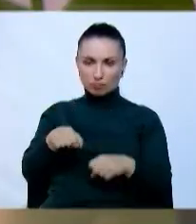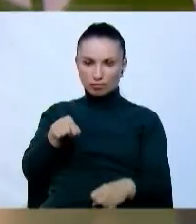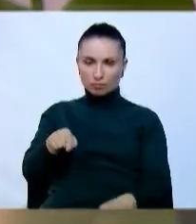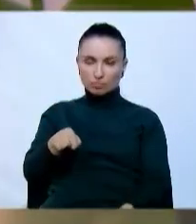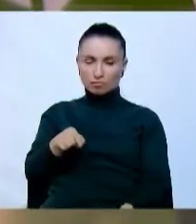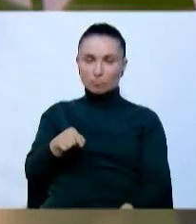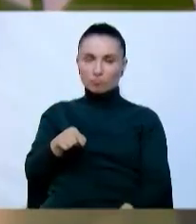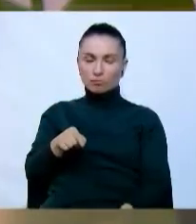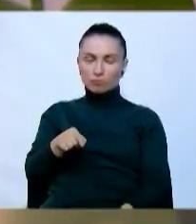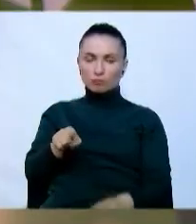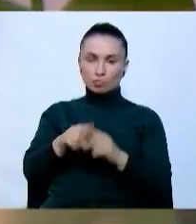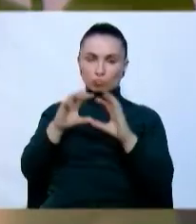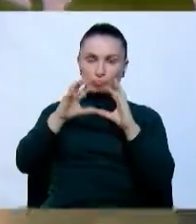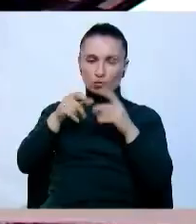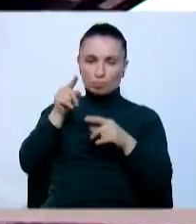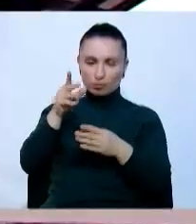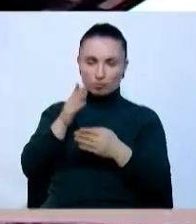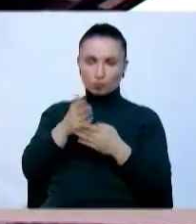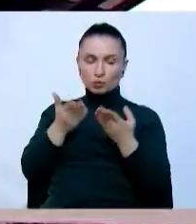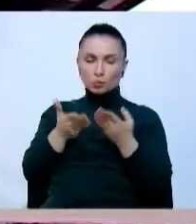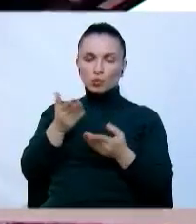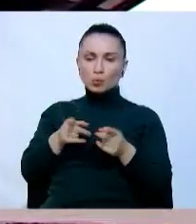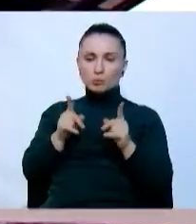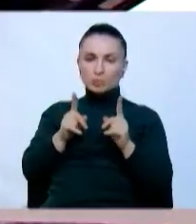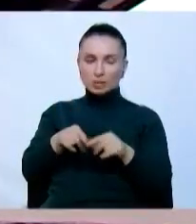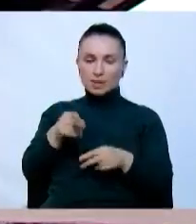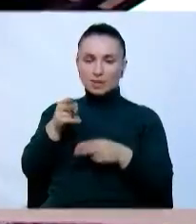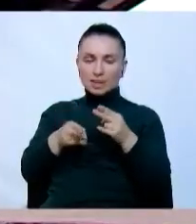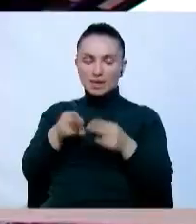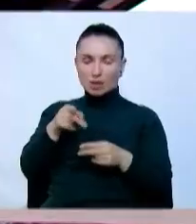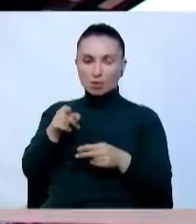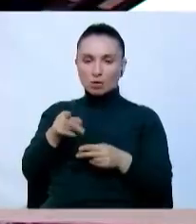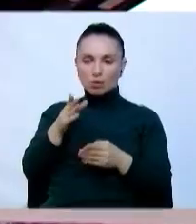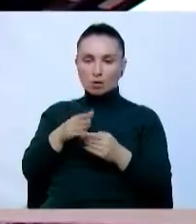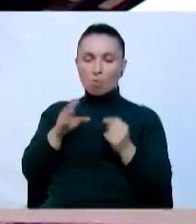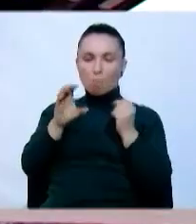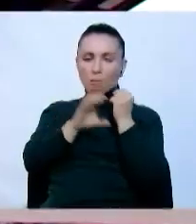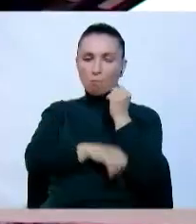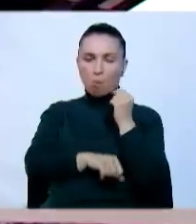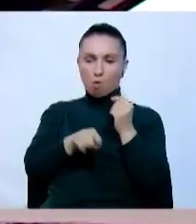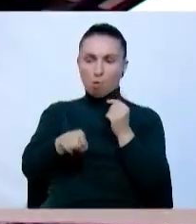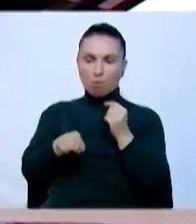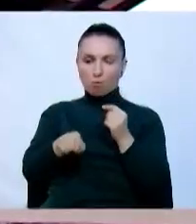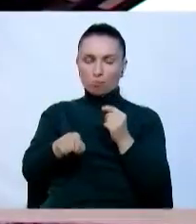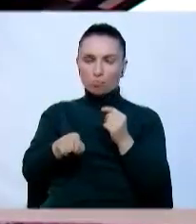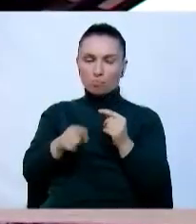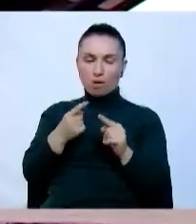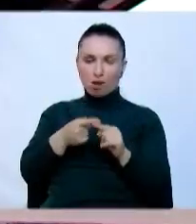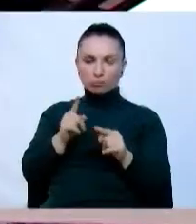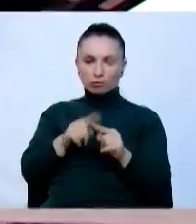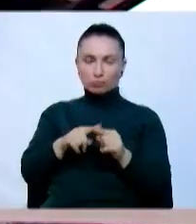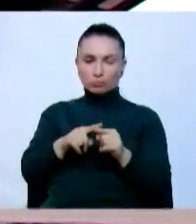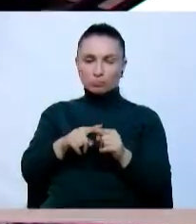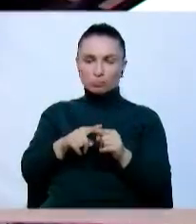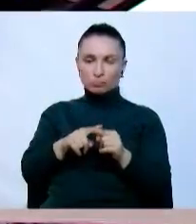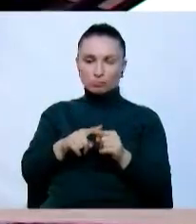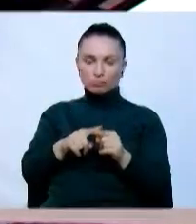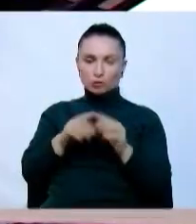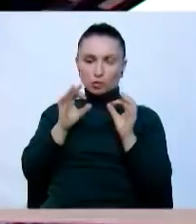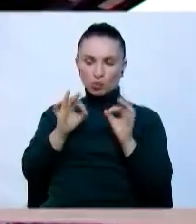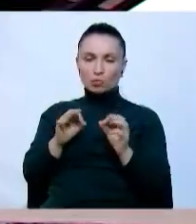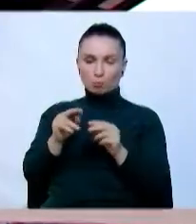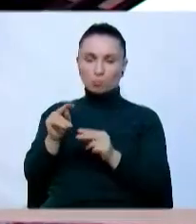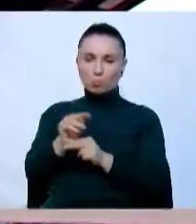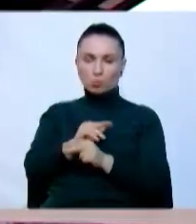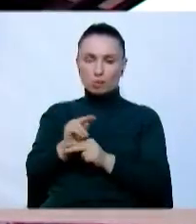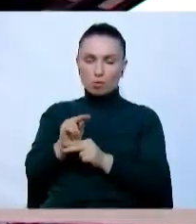მსოფლიოს წამყვან კლინიკებში. თუმცა ქირურგიული ჩარევა ეს არის ბოლო ეტაპი. ამიტომაც კონსერვატიული